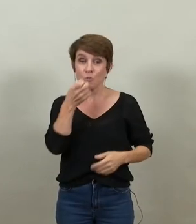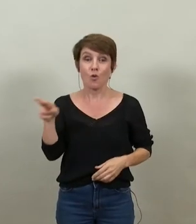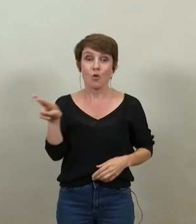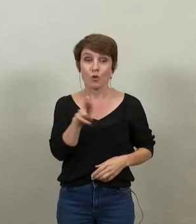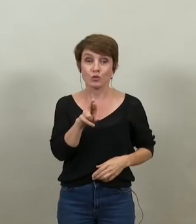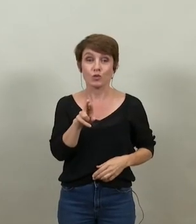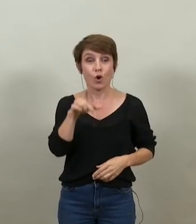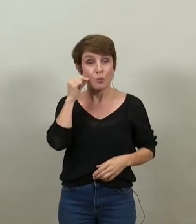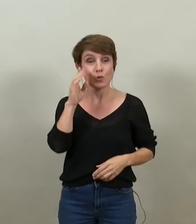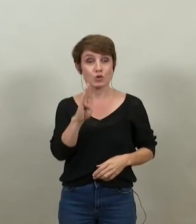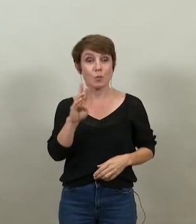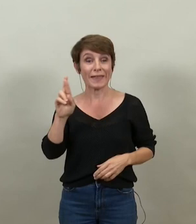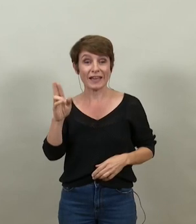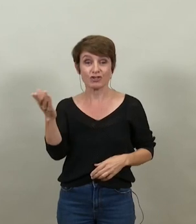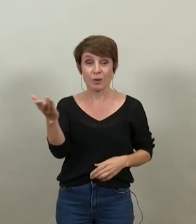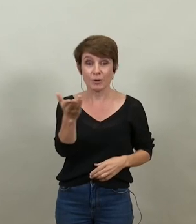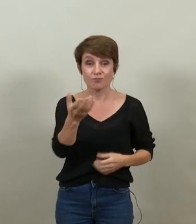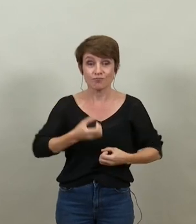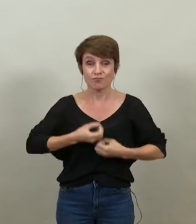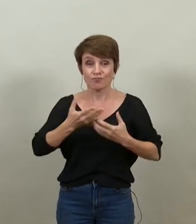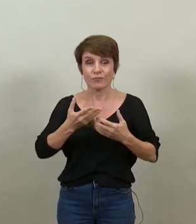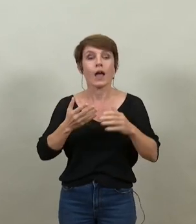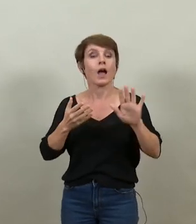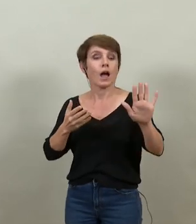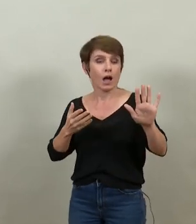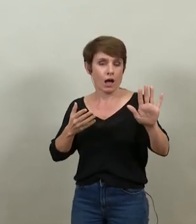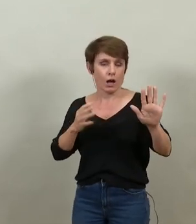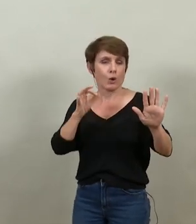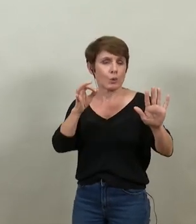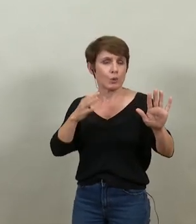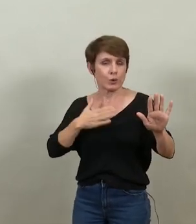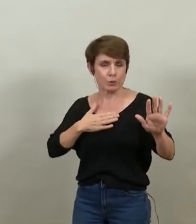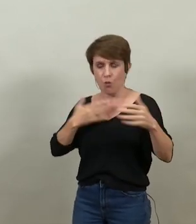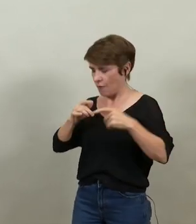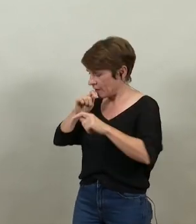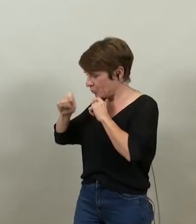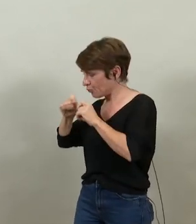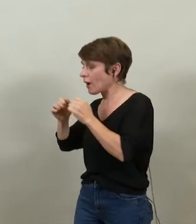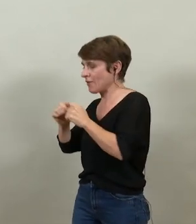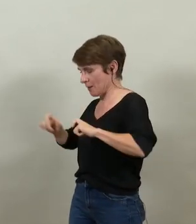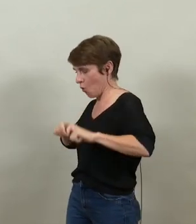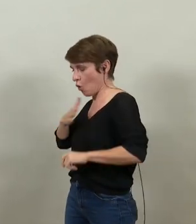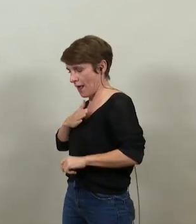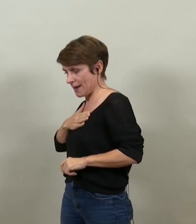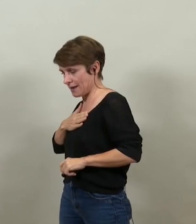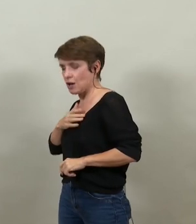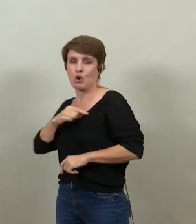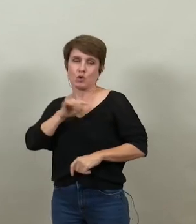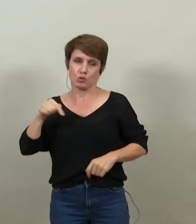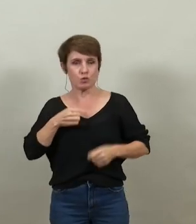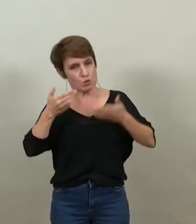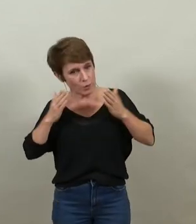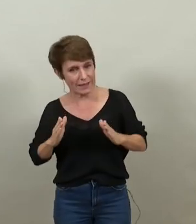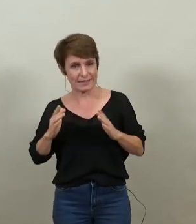oui non tout simplement donc on s'est concerté en vu donc nous on a décidé de maintenir un peu l'état actuel